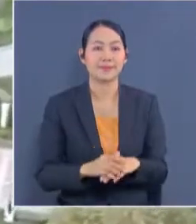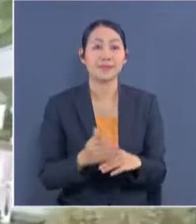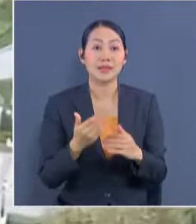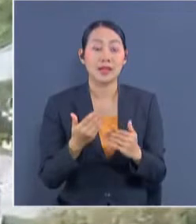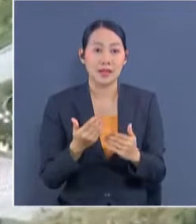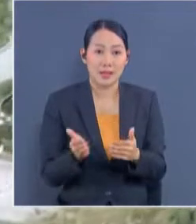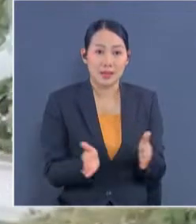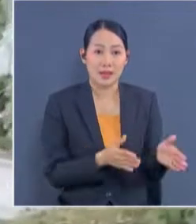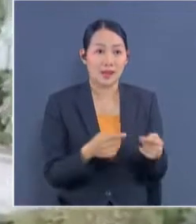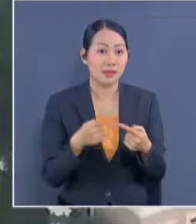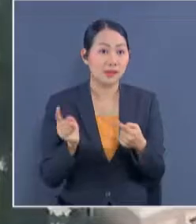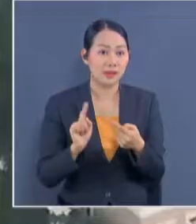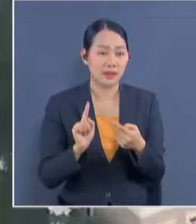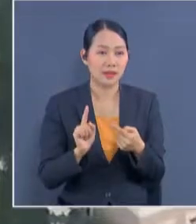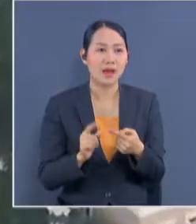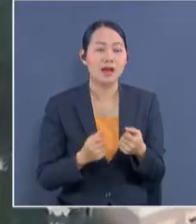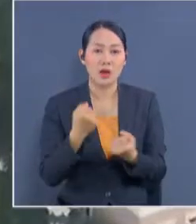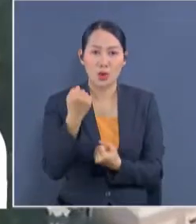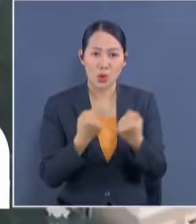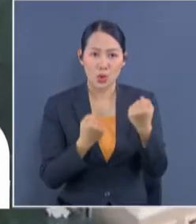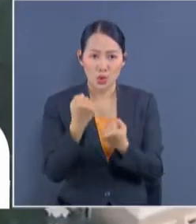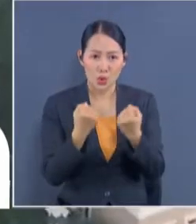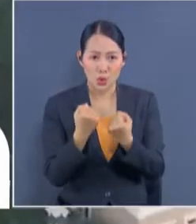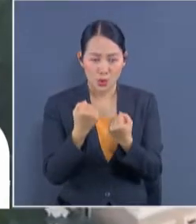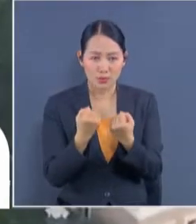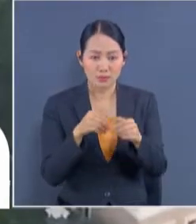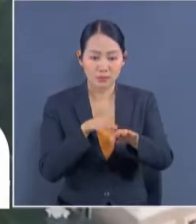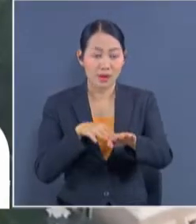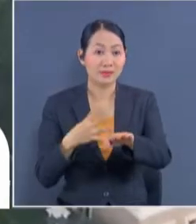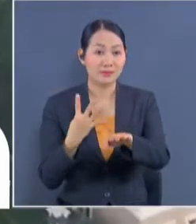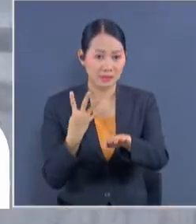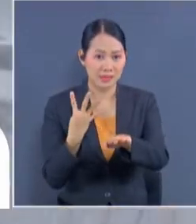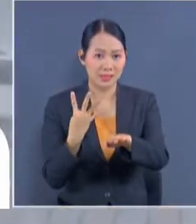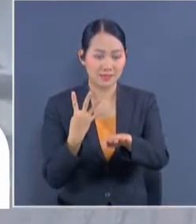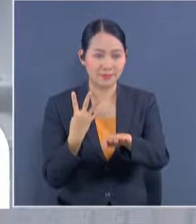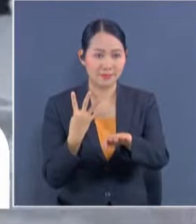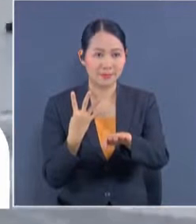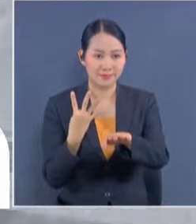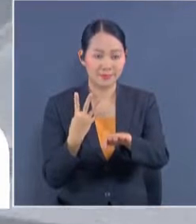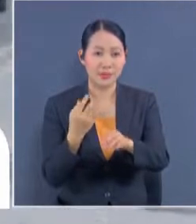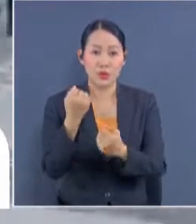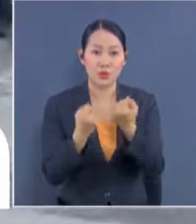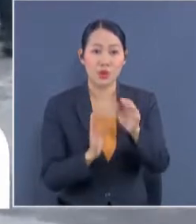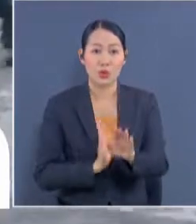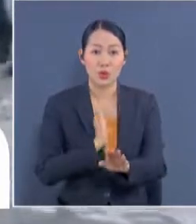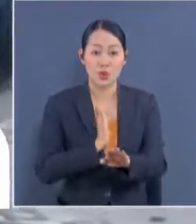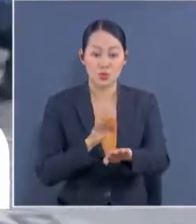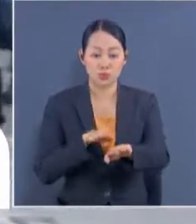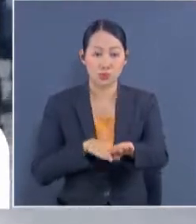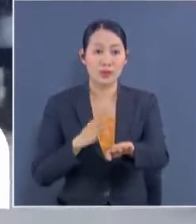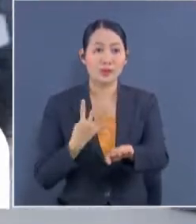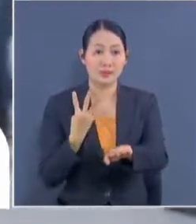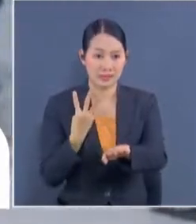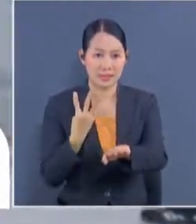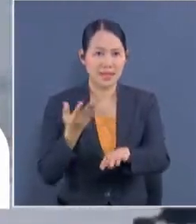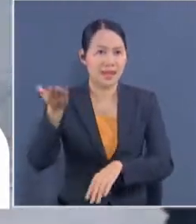คับการตำรวจนครบาล6ซึ่งปฏิบัติหน้าที่รักษาราชการแทนผู้กำกับการสน.ยานนาวาในขณะนั้นปล่อย